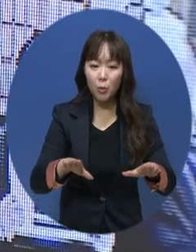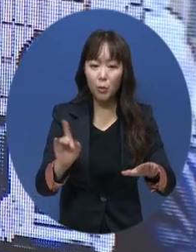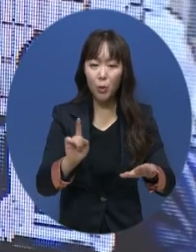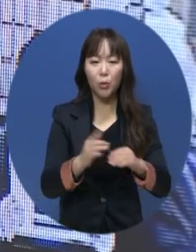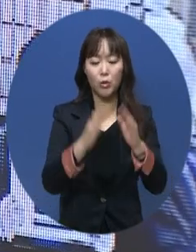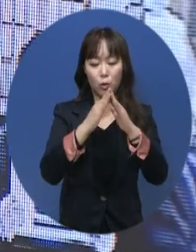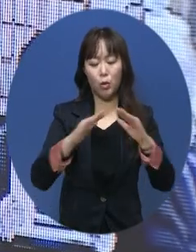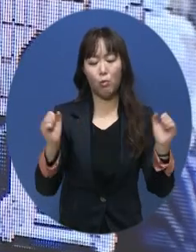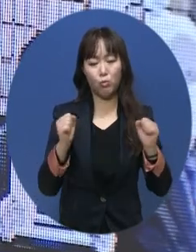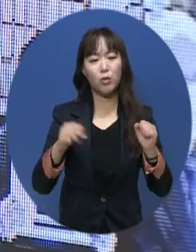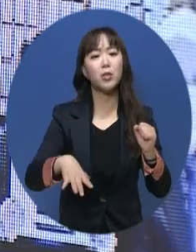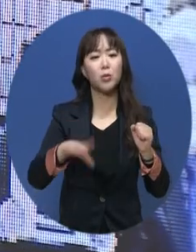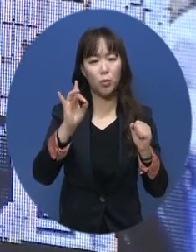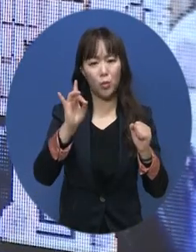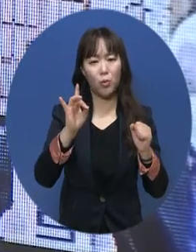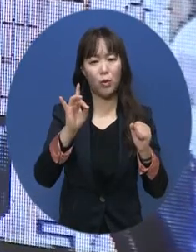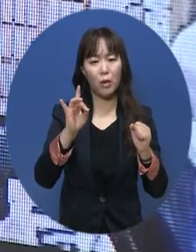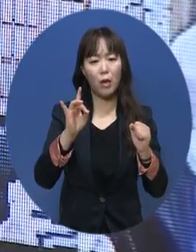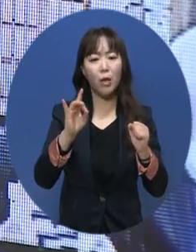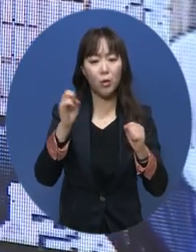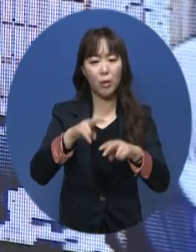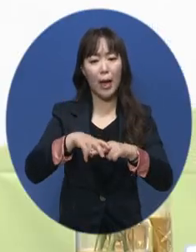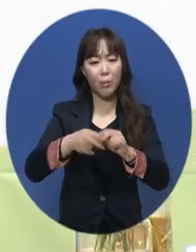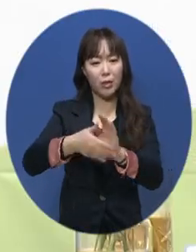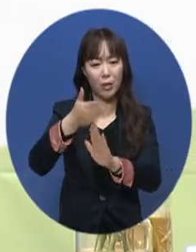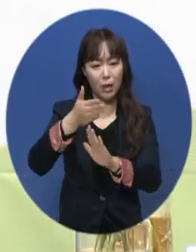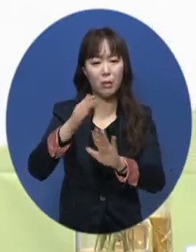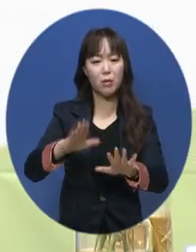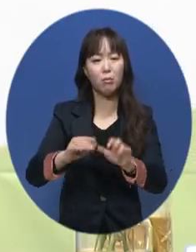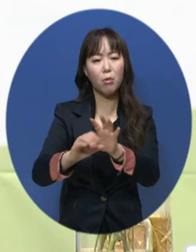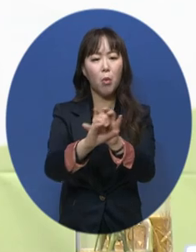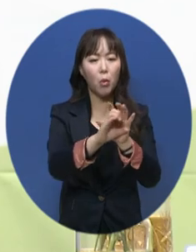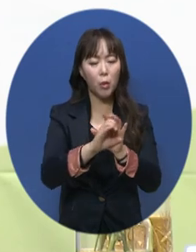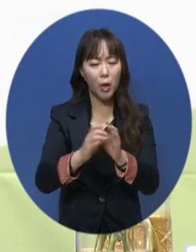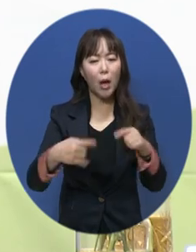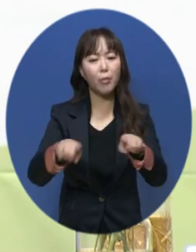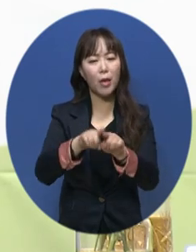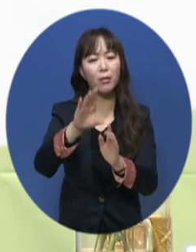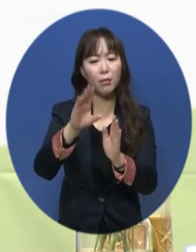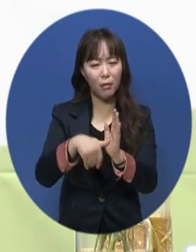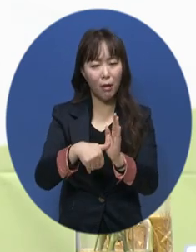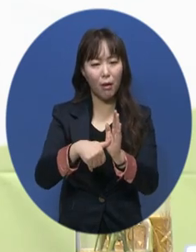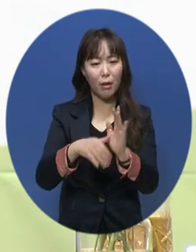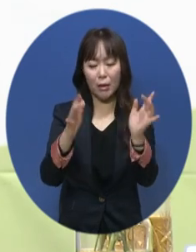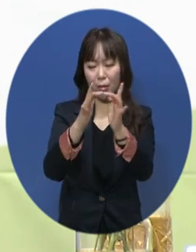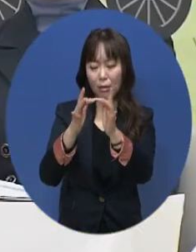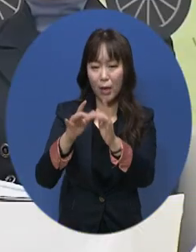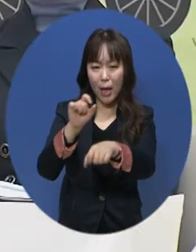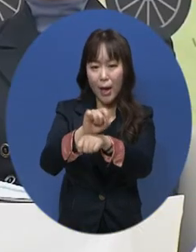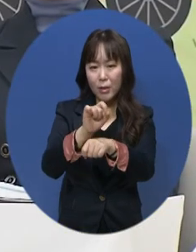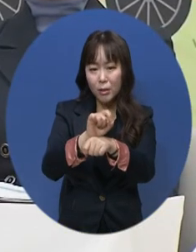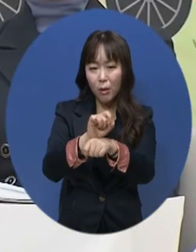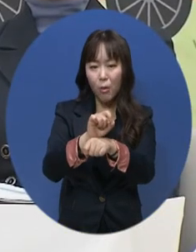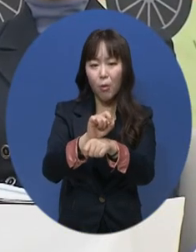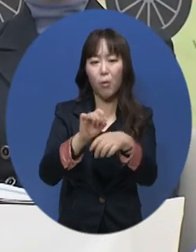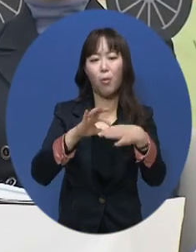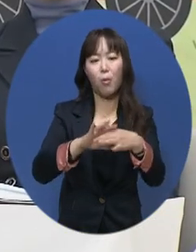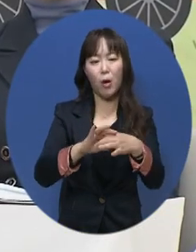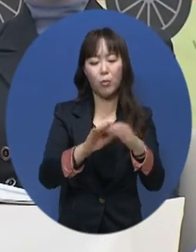시정설명회는 전북 최초이며 남원 씨가 포스트 코로나 시대를 맞아 도입한 온택트 행정의 일환에서